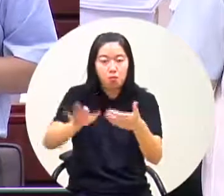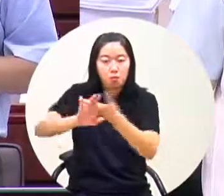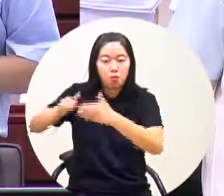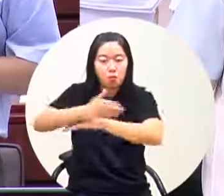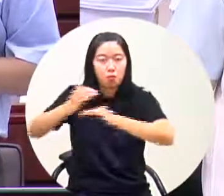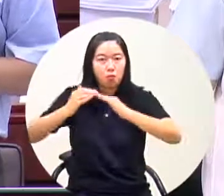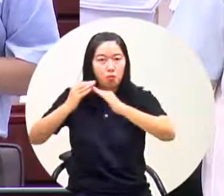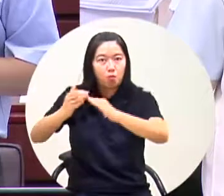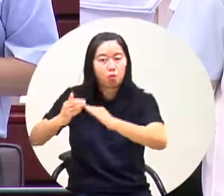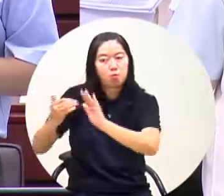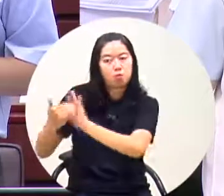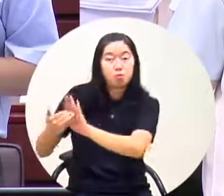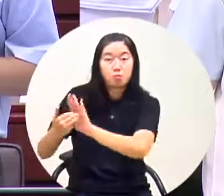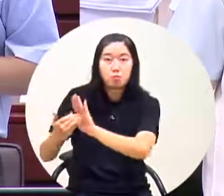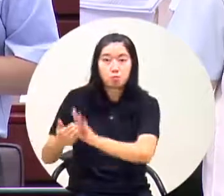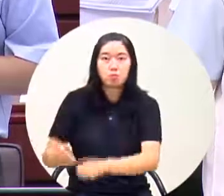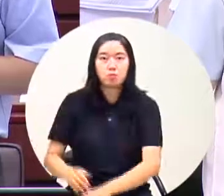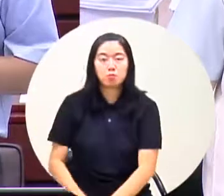定安尼。啊，